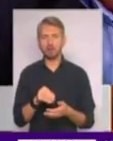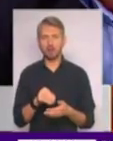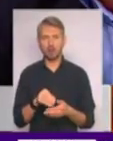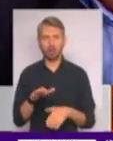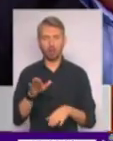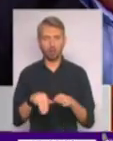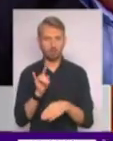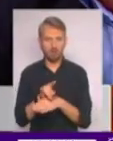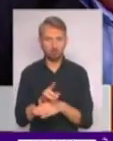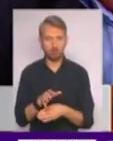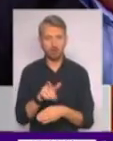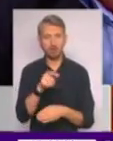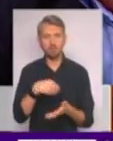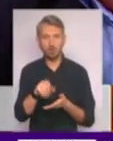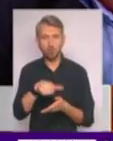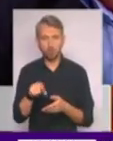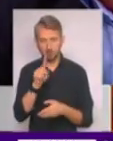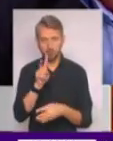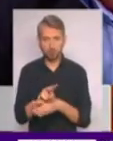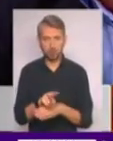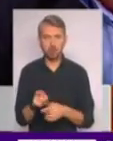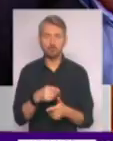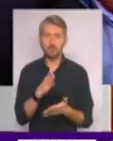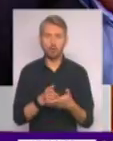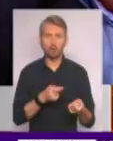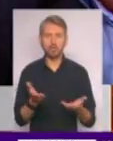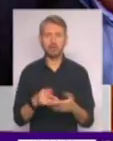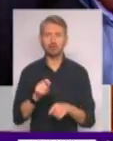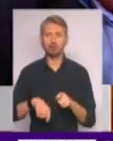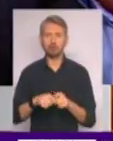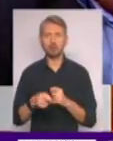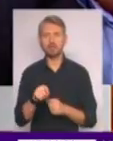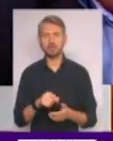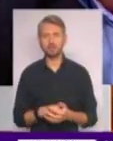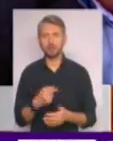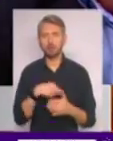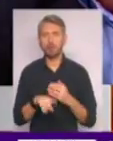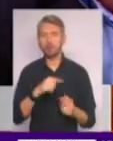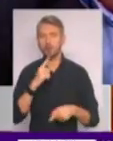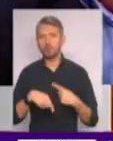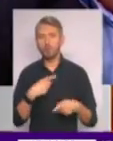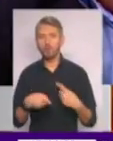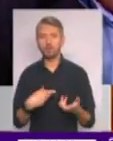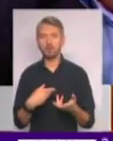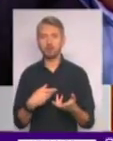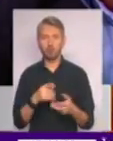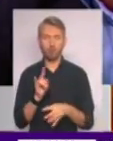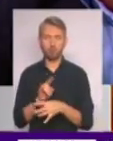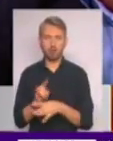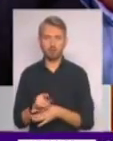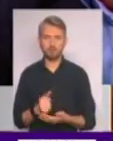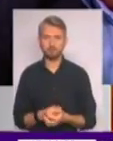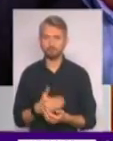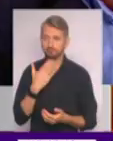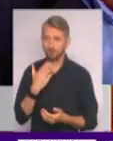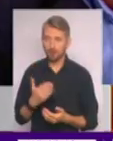Тобто покупців дурять. Чи є у влади якийсь контроль над цим? Тому що постійно йде обман. Почули.